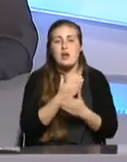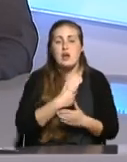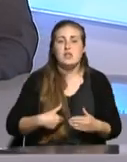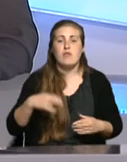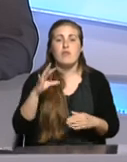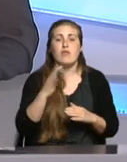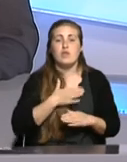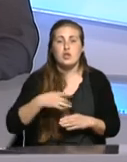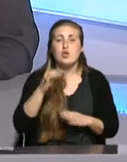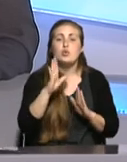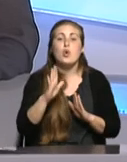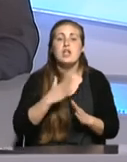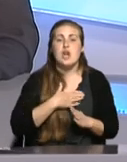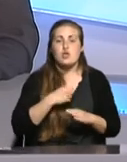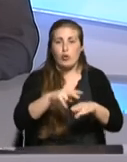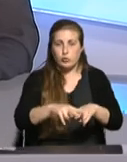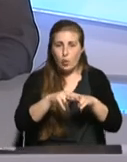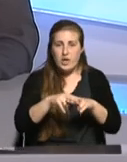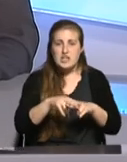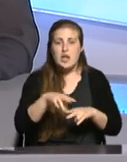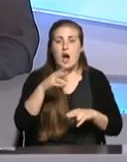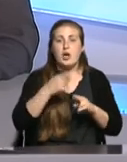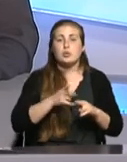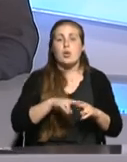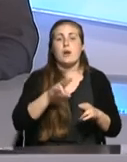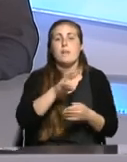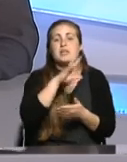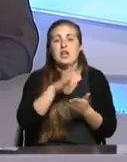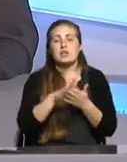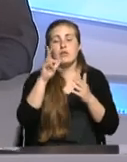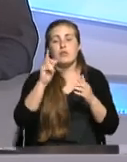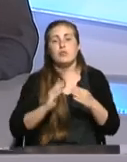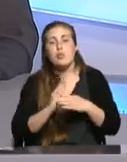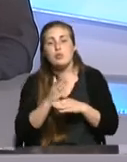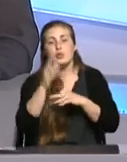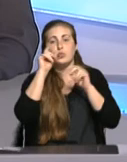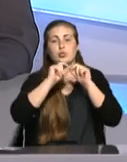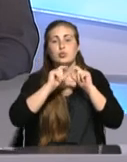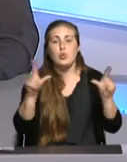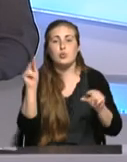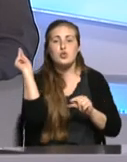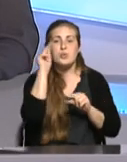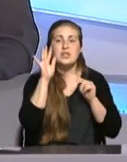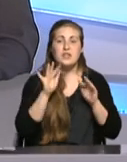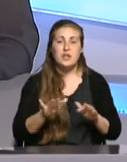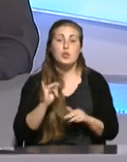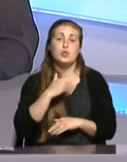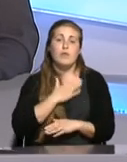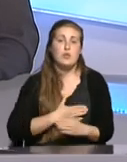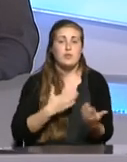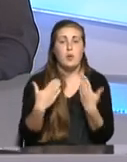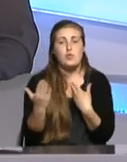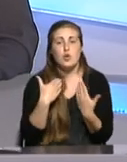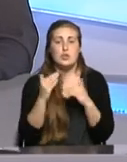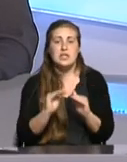только все в нашей столице которые постоянные гости в школах учебных заведениях и с удовольствием с ними общается